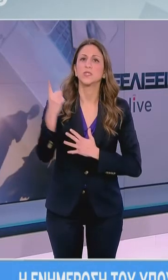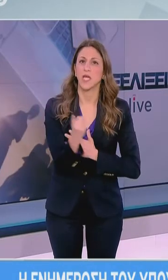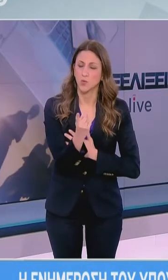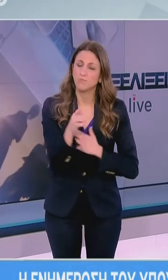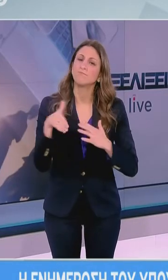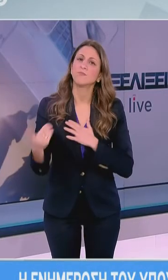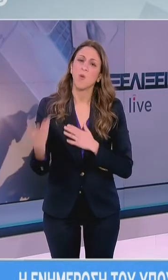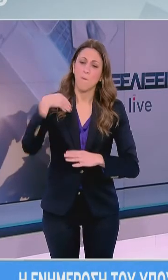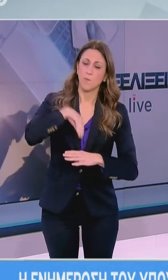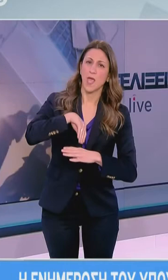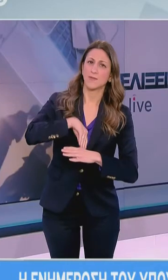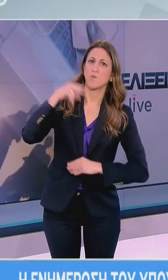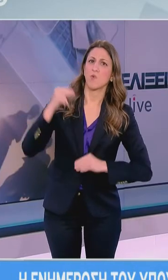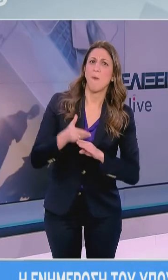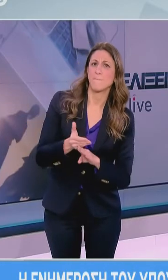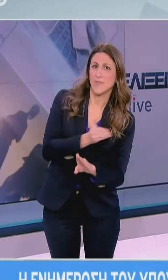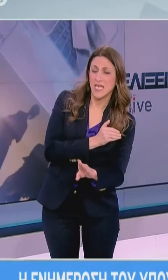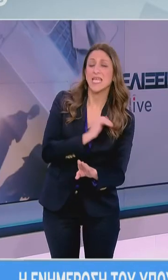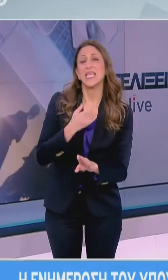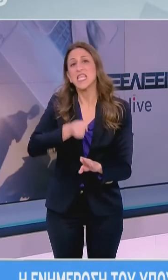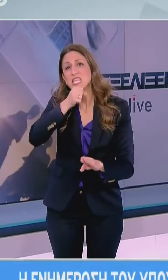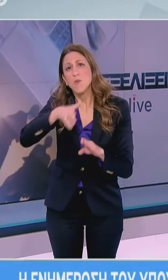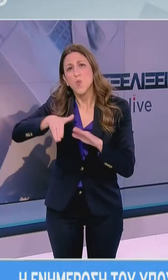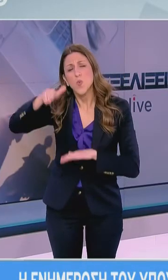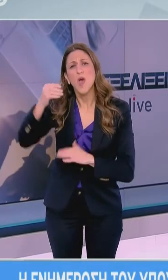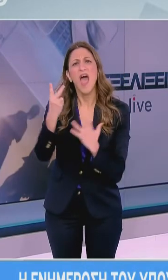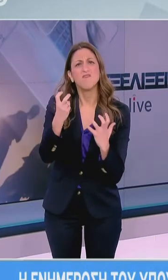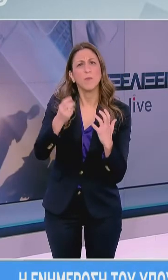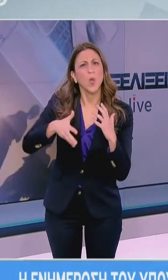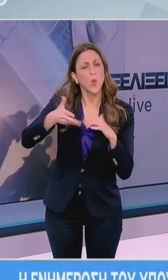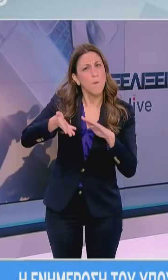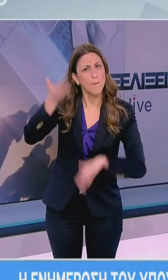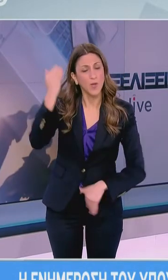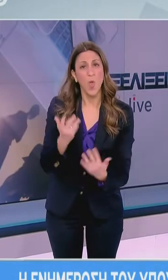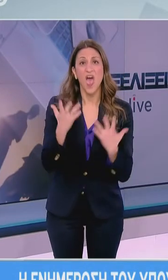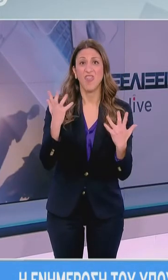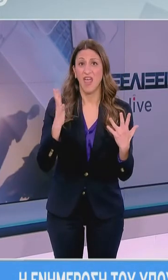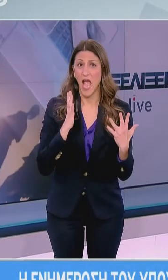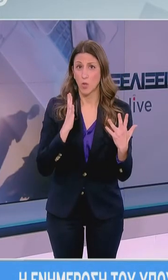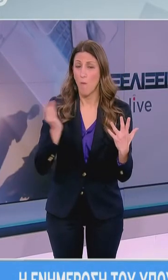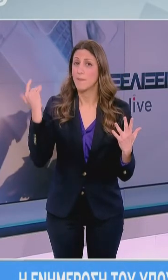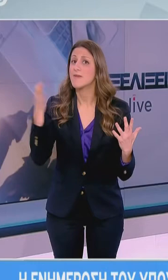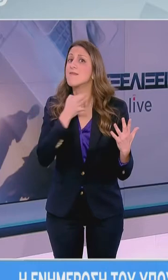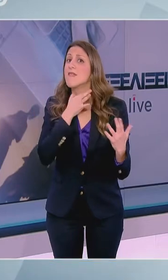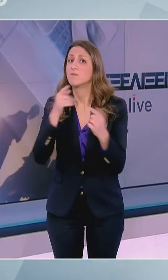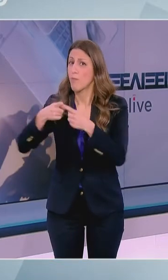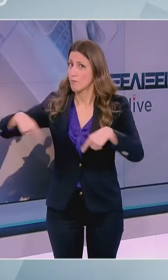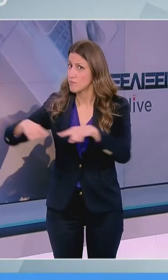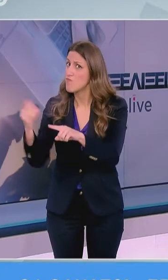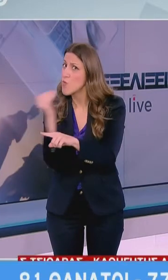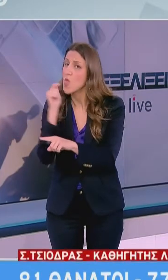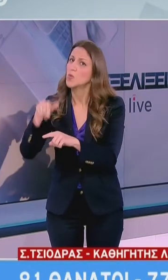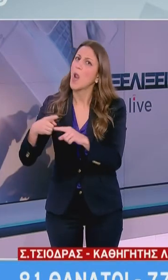72% έχει υποκείμενο νόσημα, είναι ηλικιωμένοι 70 ετών και άνω. 10 ασθενείς έχουν εξέλθει από τη ΣΜΕΘ.